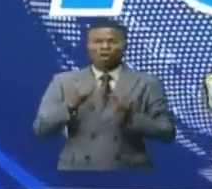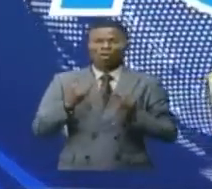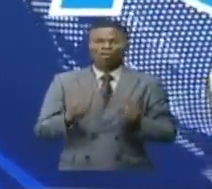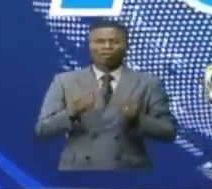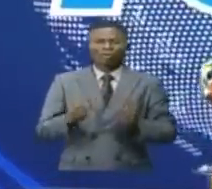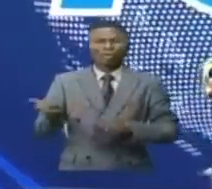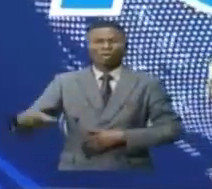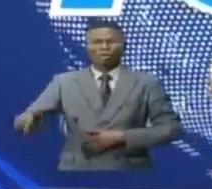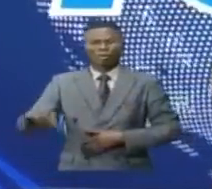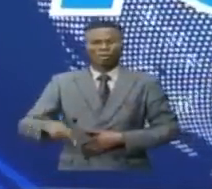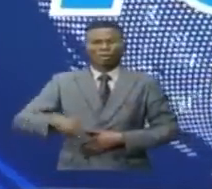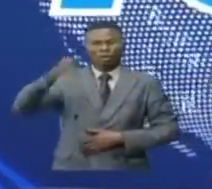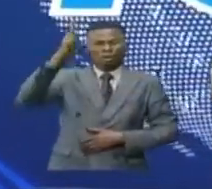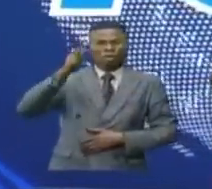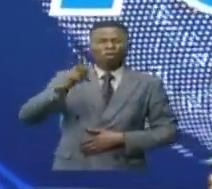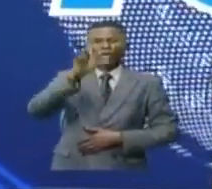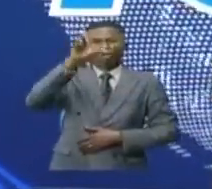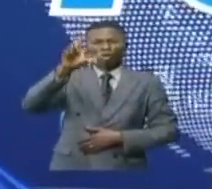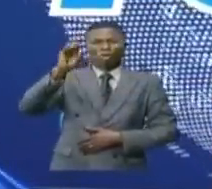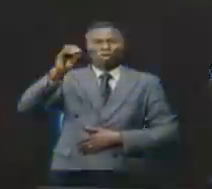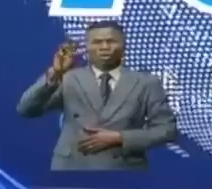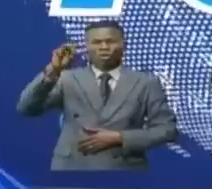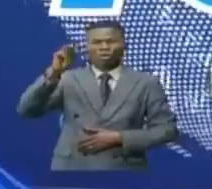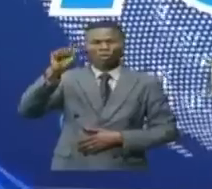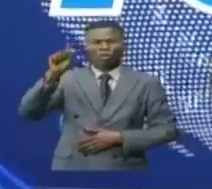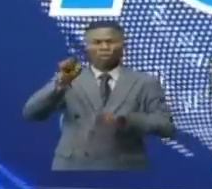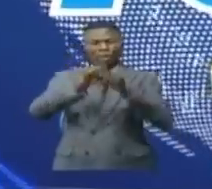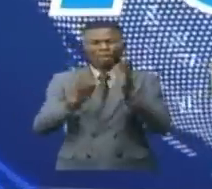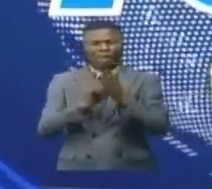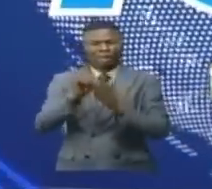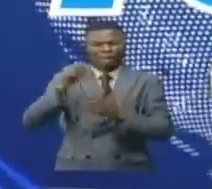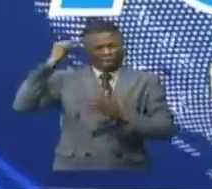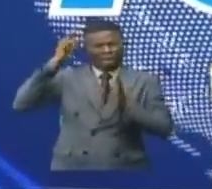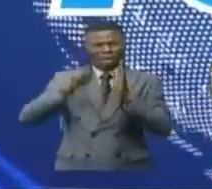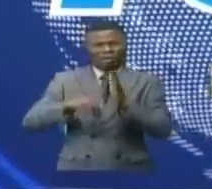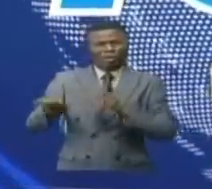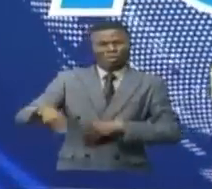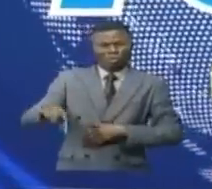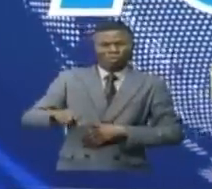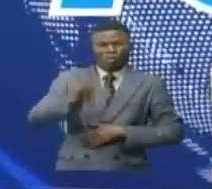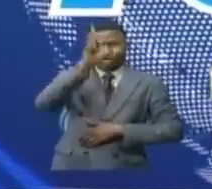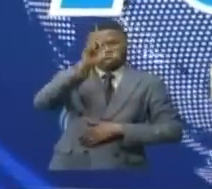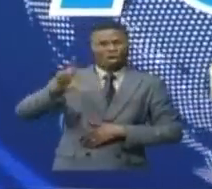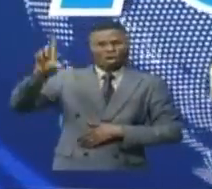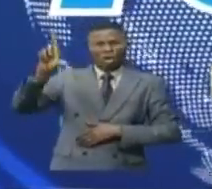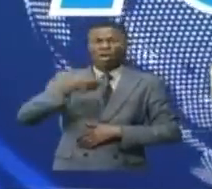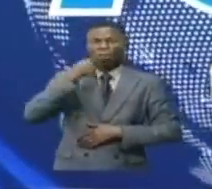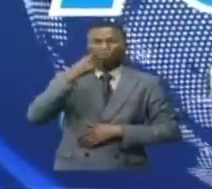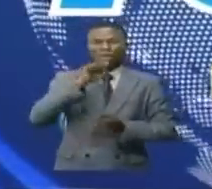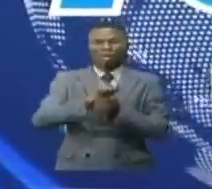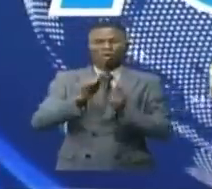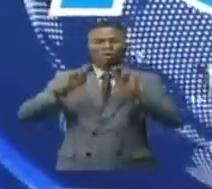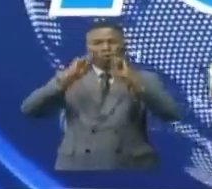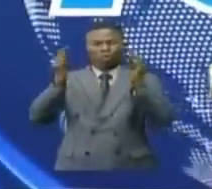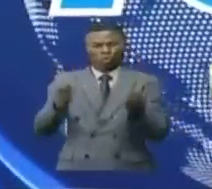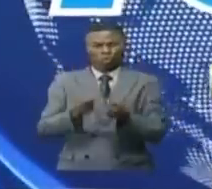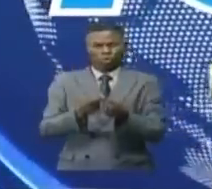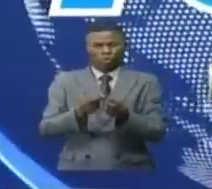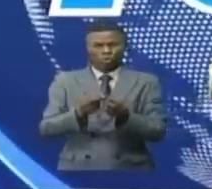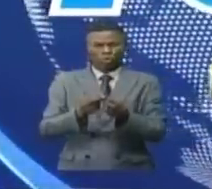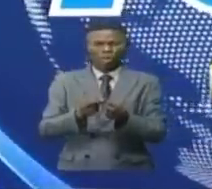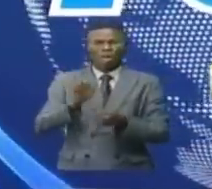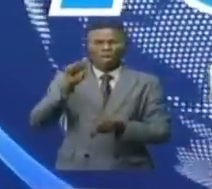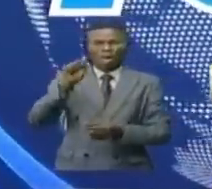la province du Haut-Lomami et même son développement, le gouverneur de cette province s'est entretenu avec la délégation de la